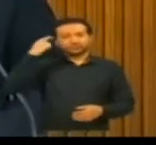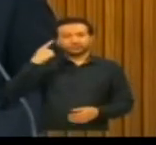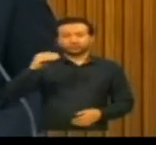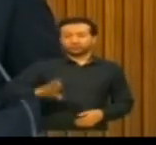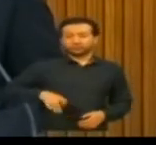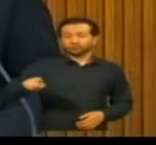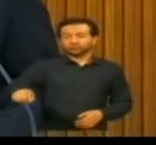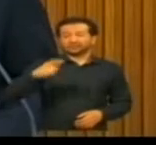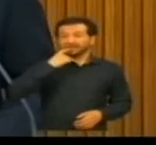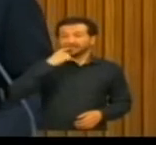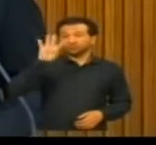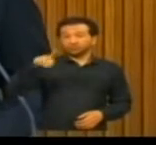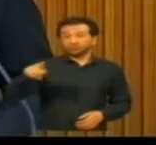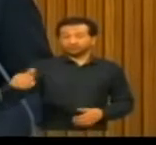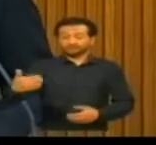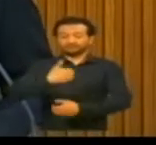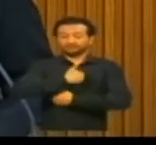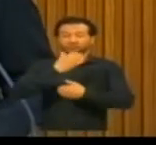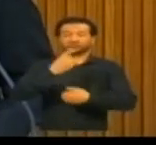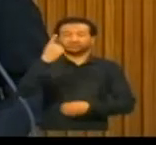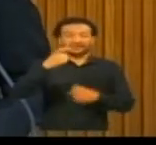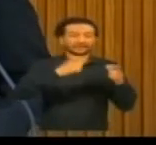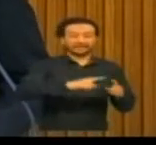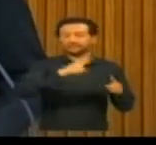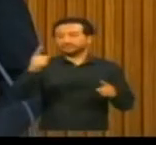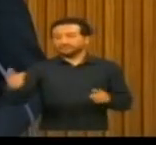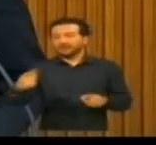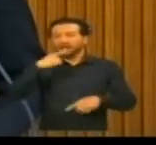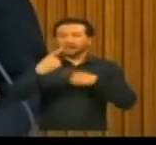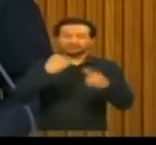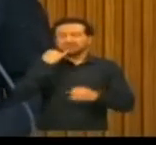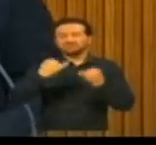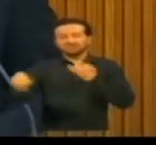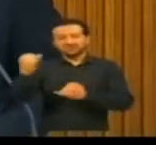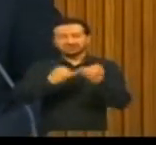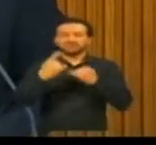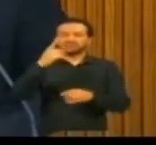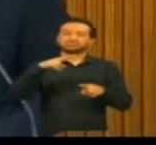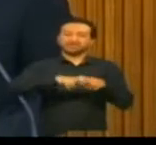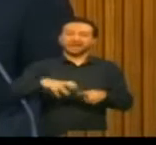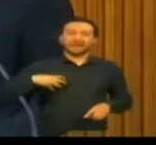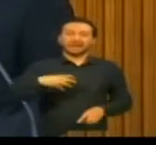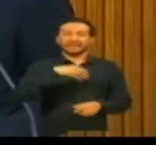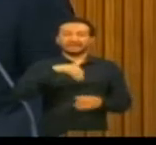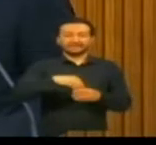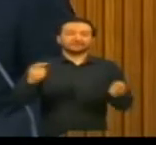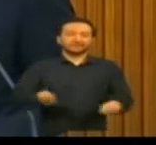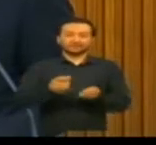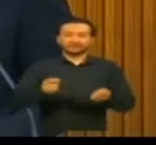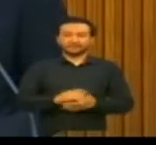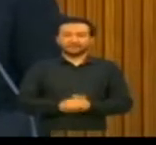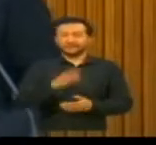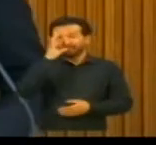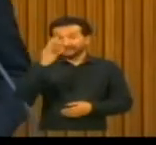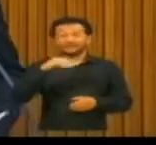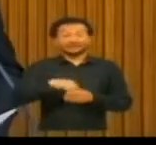Çocuğunu, 4 yaşındaki çocuğunu kucağa alıp bir yerden bir yere akrabasını ziyaret etmek için binen anneler için çalışıyor. Kimin